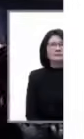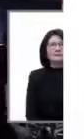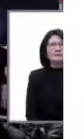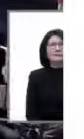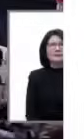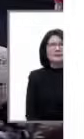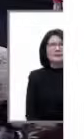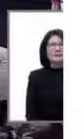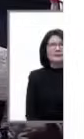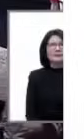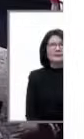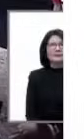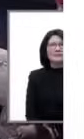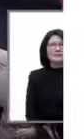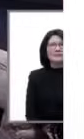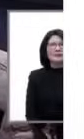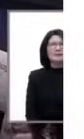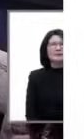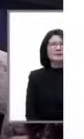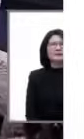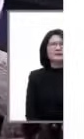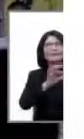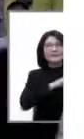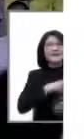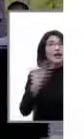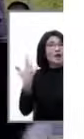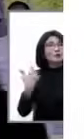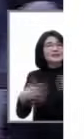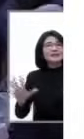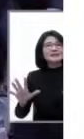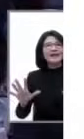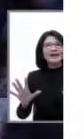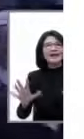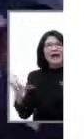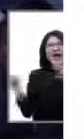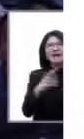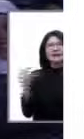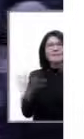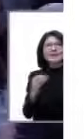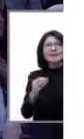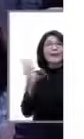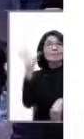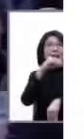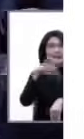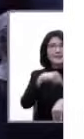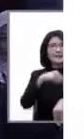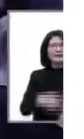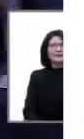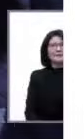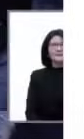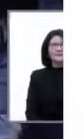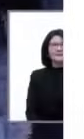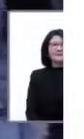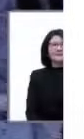jadi ee kalau kita lihat tentu saja ada ekspektasi yang berbeda tiap pemilih ya dari misalnya generasi